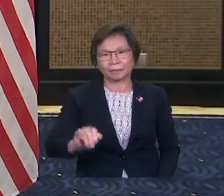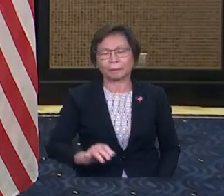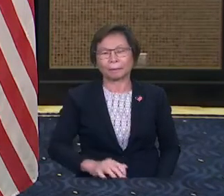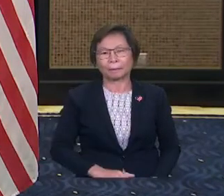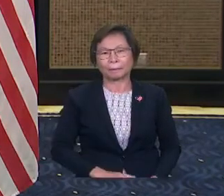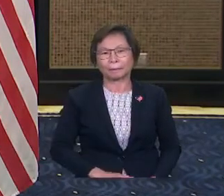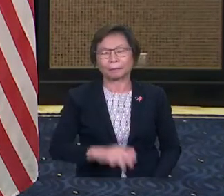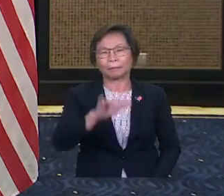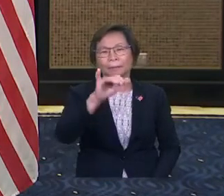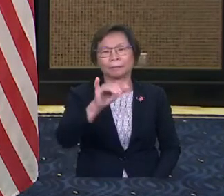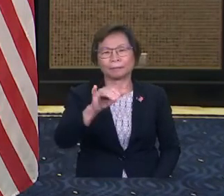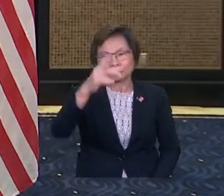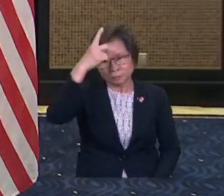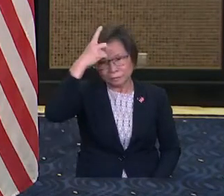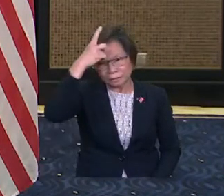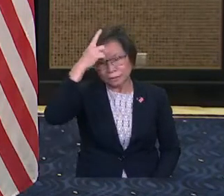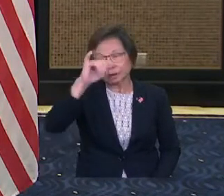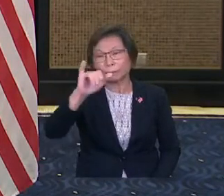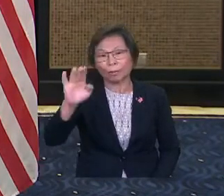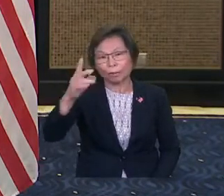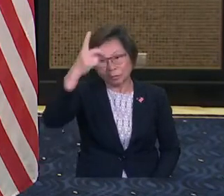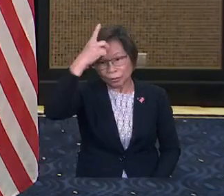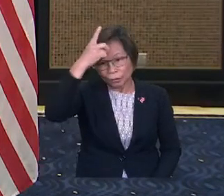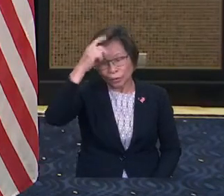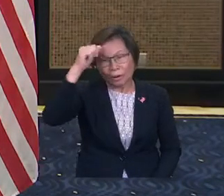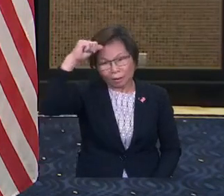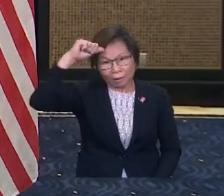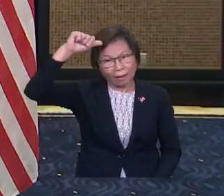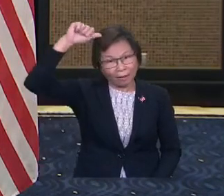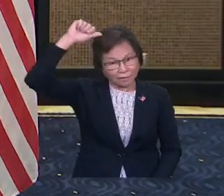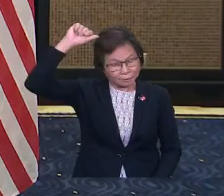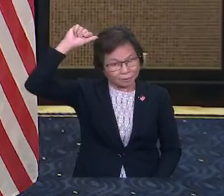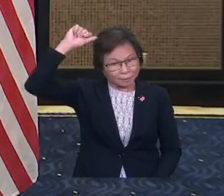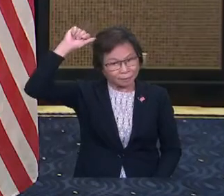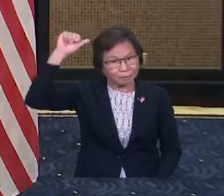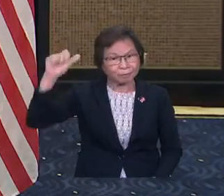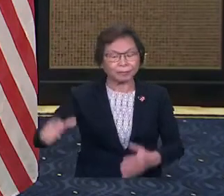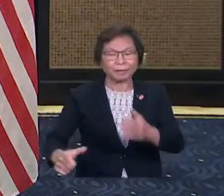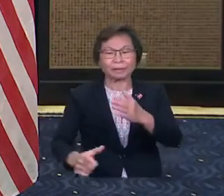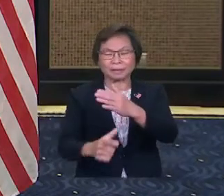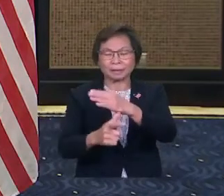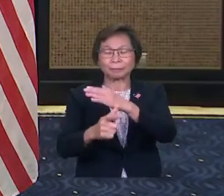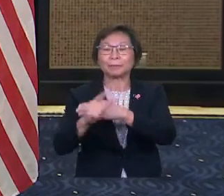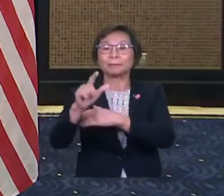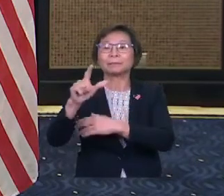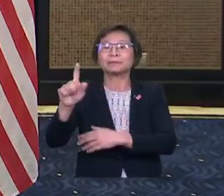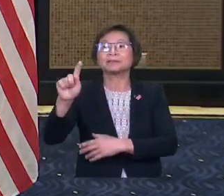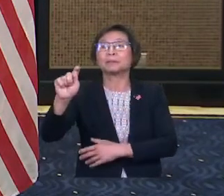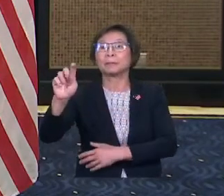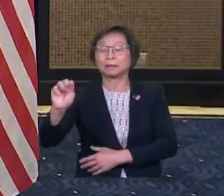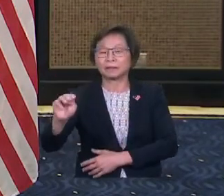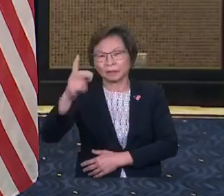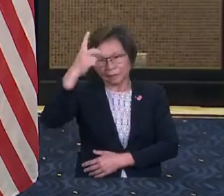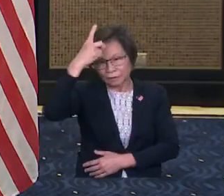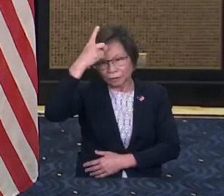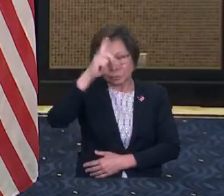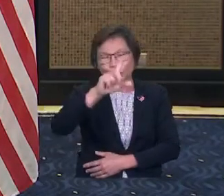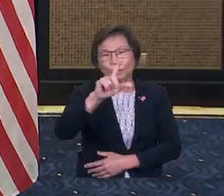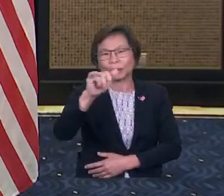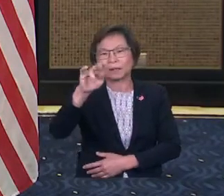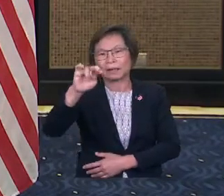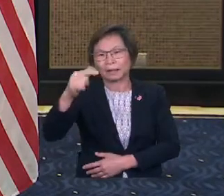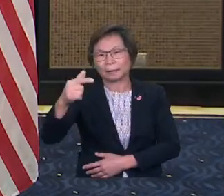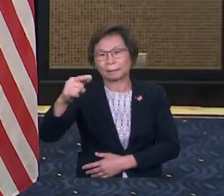yang hormat Dato Sri Muhammad azmin Ali Himalayan menteri yang moromadoto Line